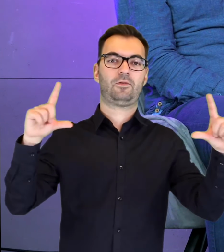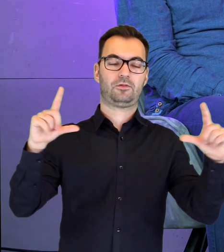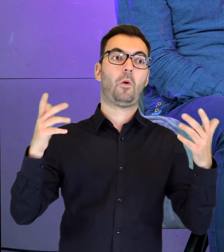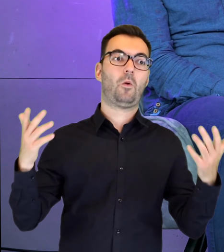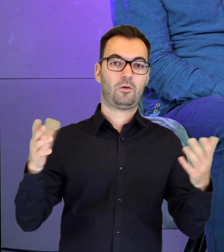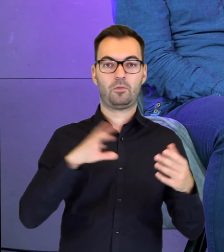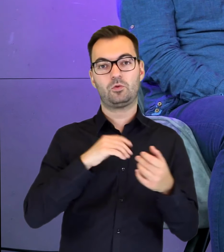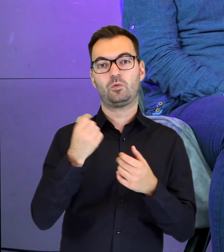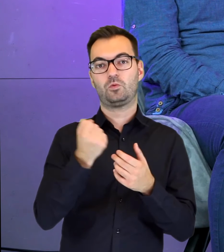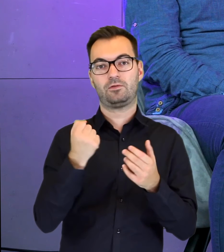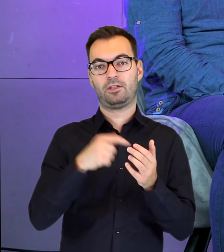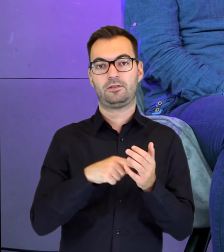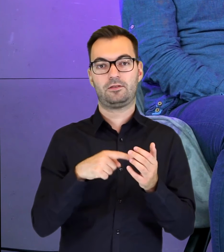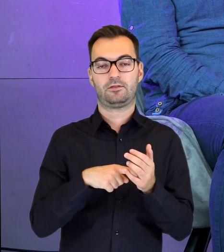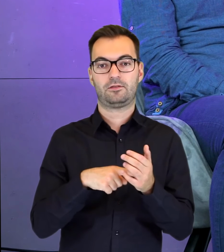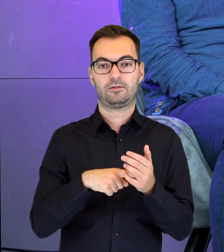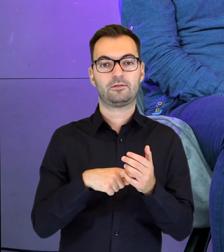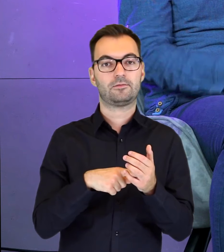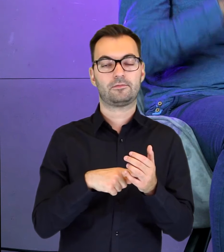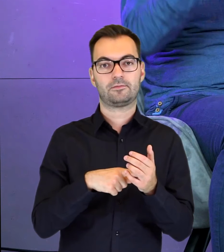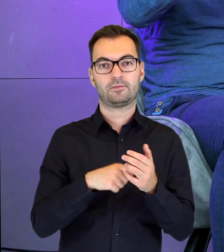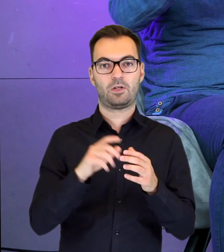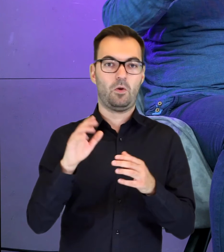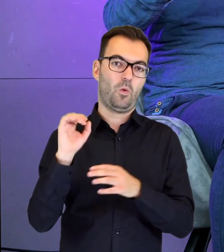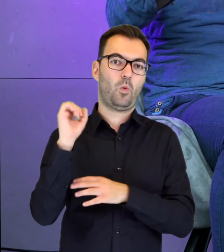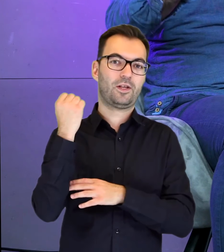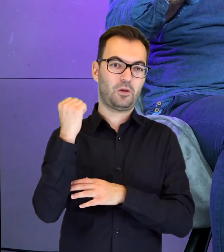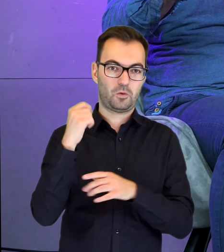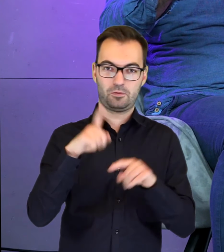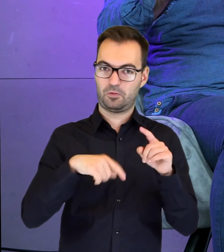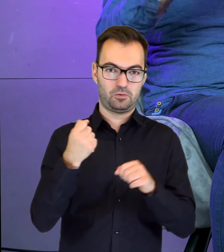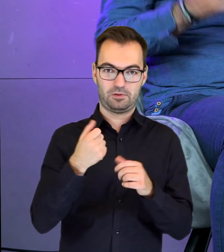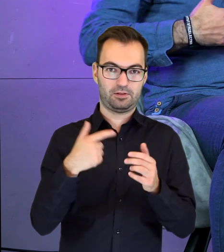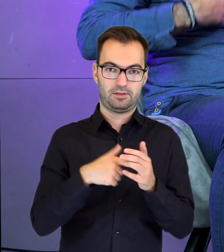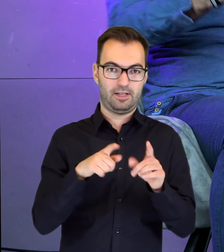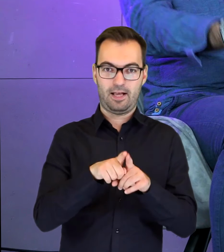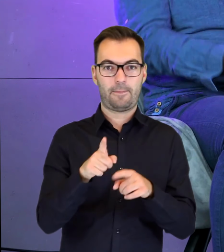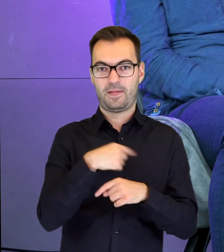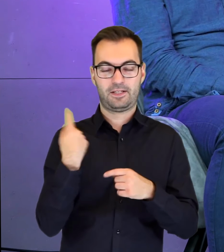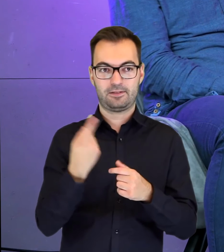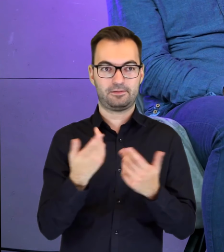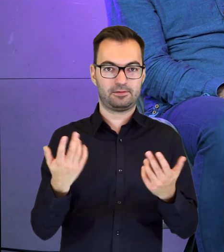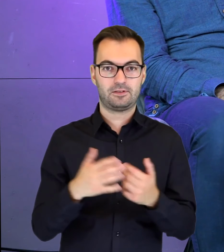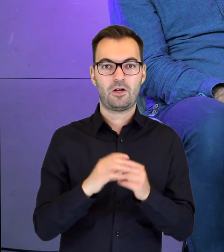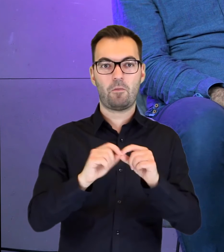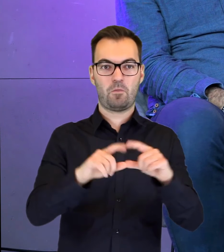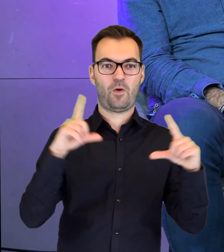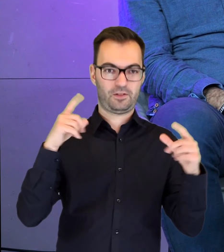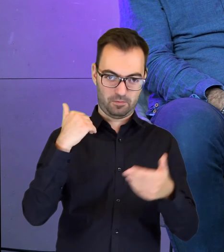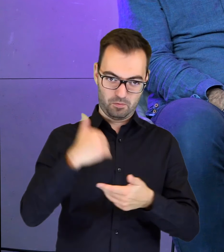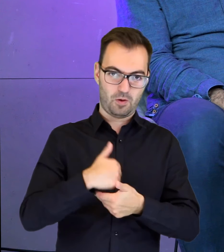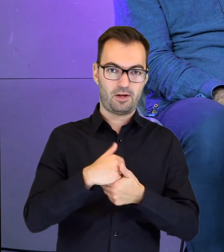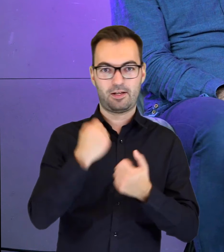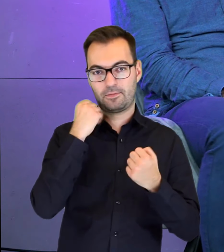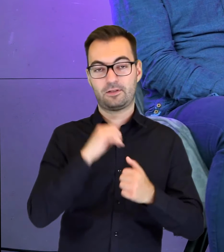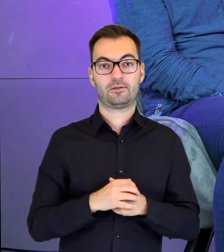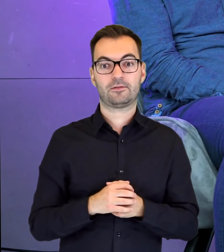wszystkie jakbyś program jeszcze moja mama w pracy Ja też korzystać aż powiększenie jest i korzystać z